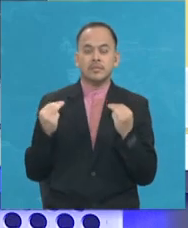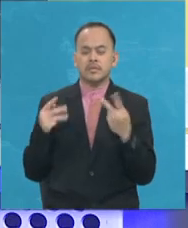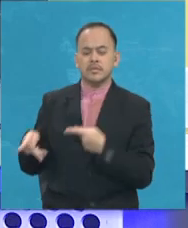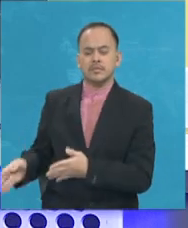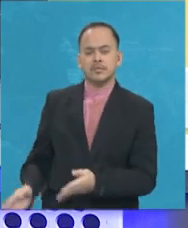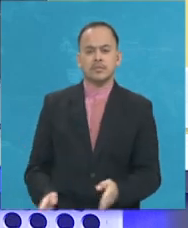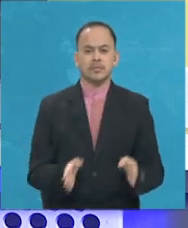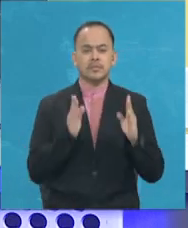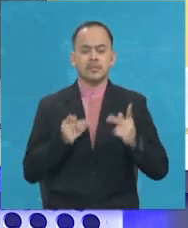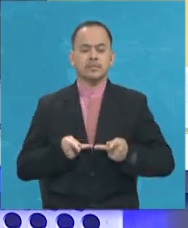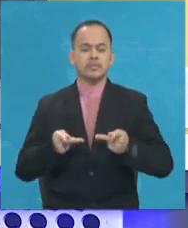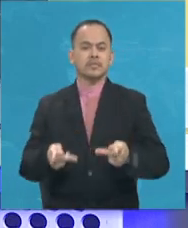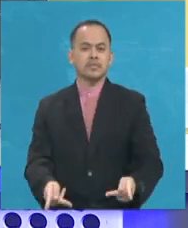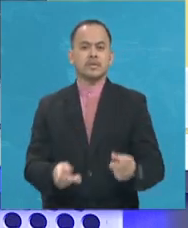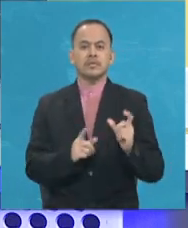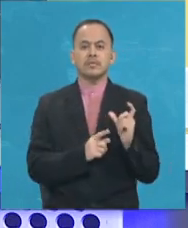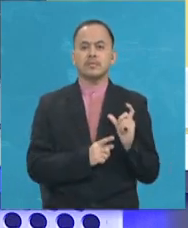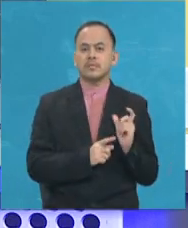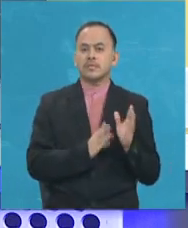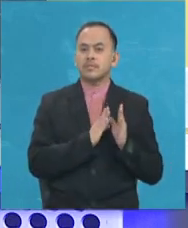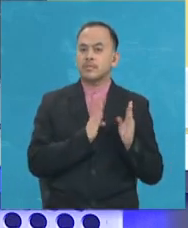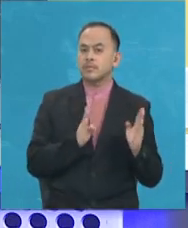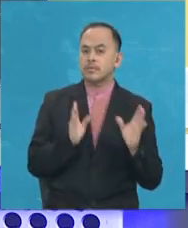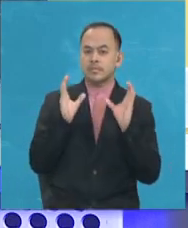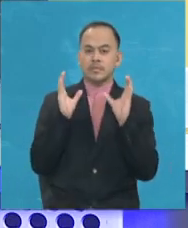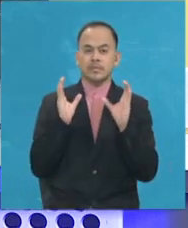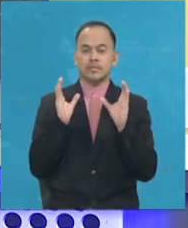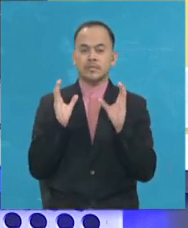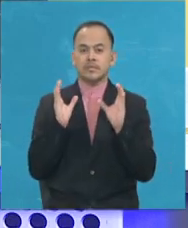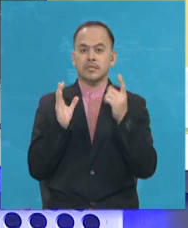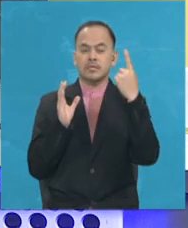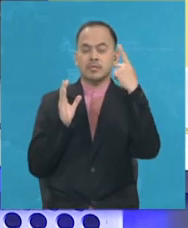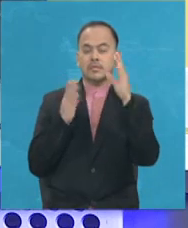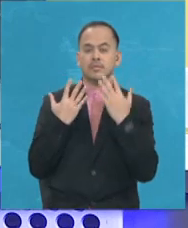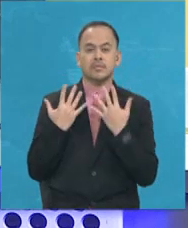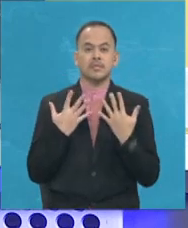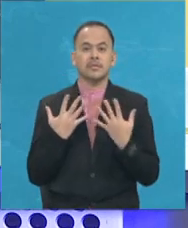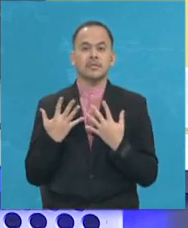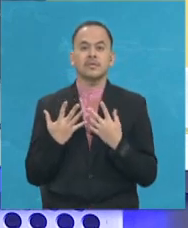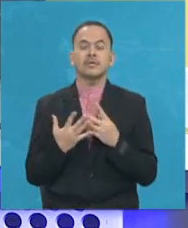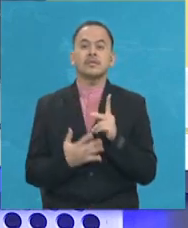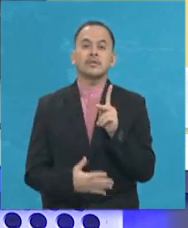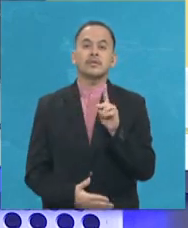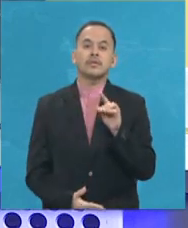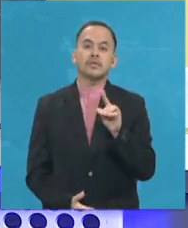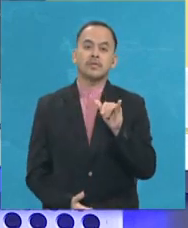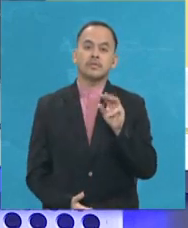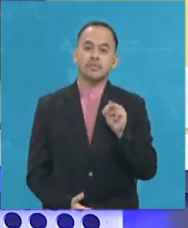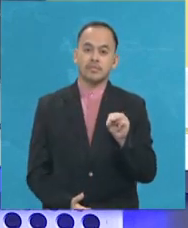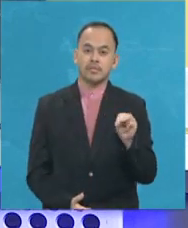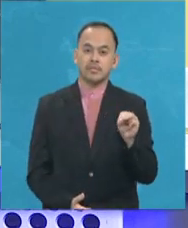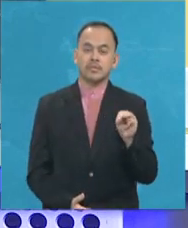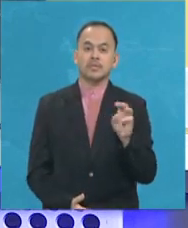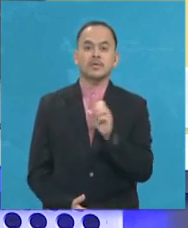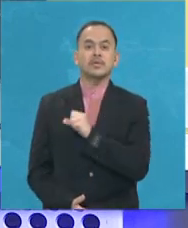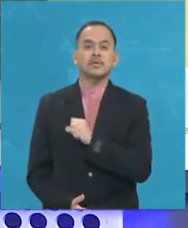muliakan bintang-bintang kebesaran negara Brunei Darussalam Sempena sambutan ulangtahun hari keputeraan kebawah duli Yang Maha